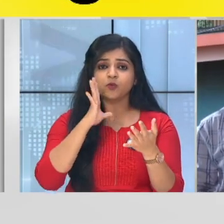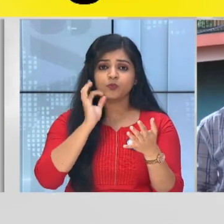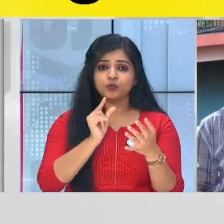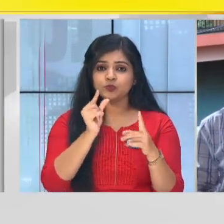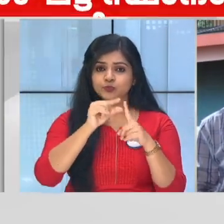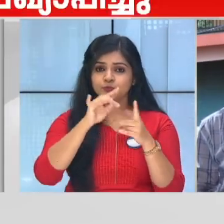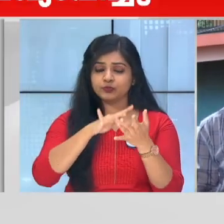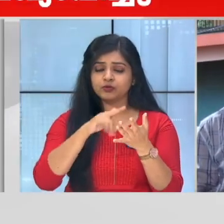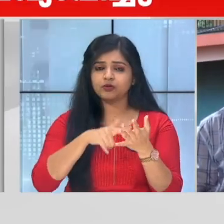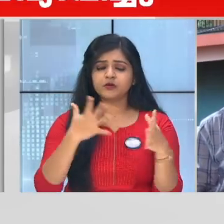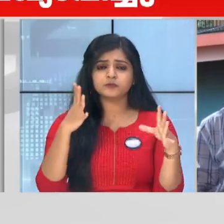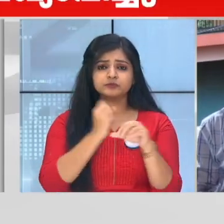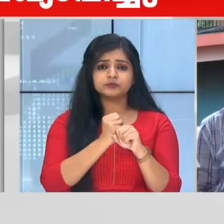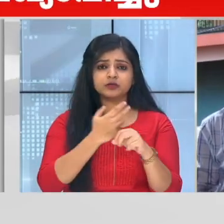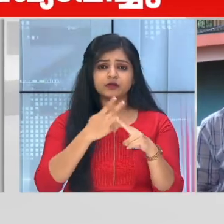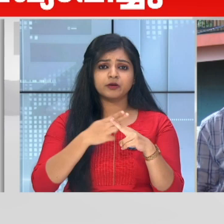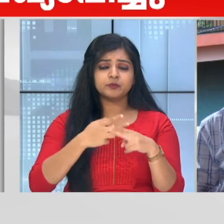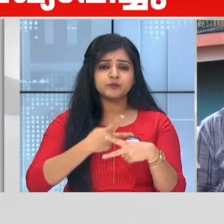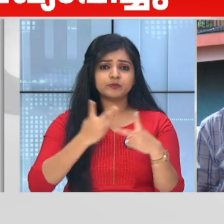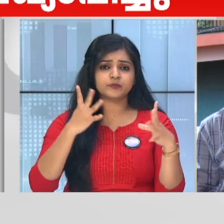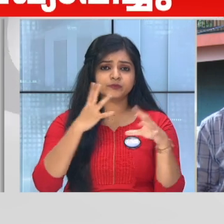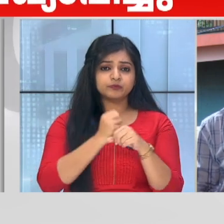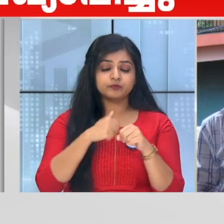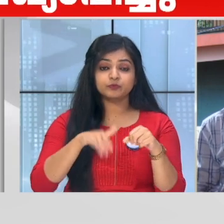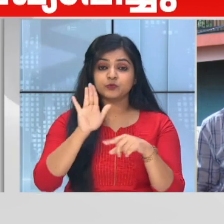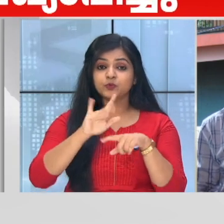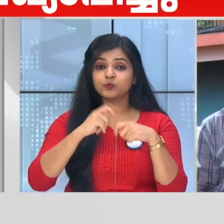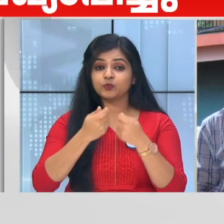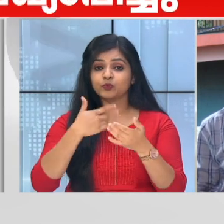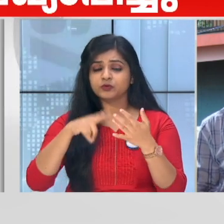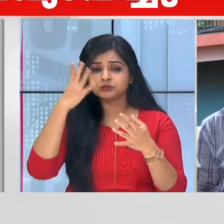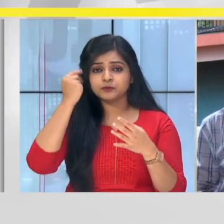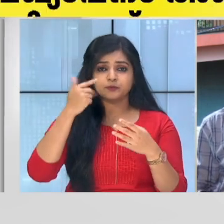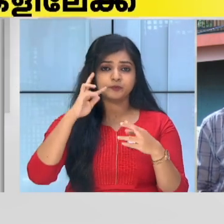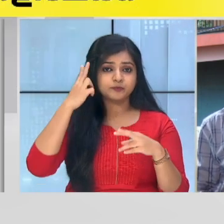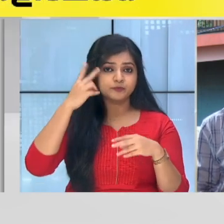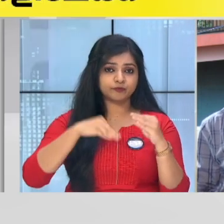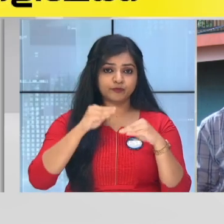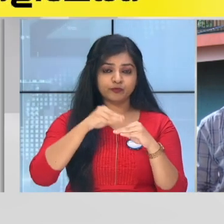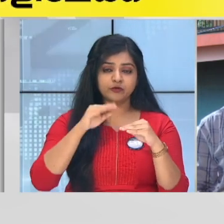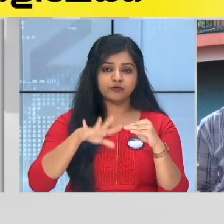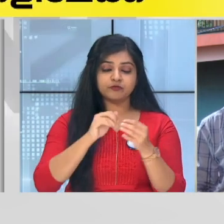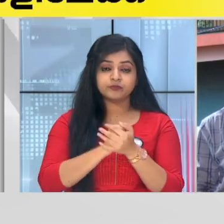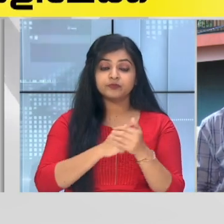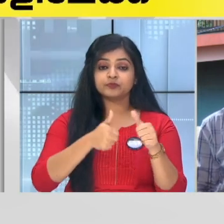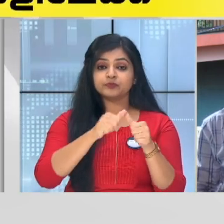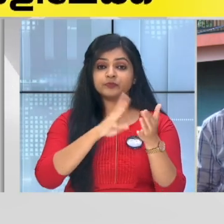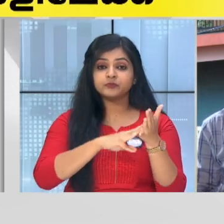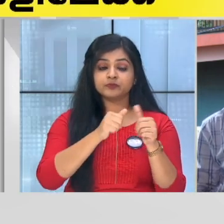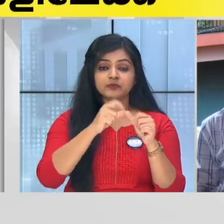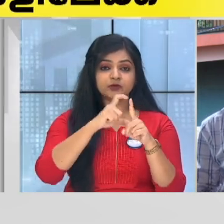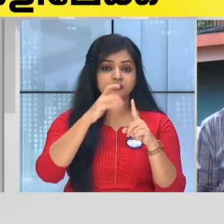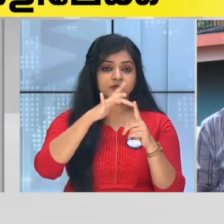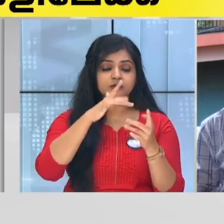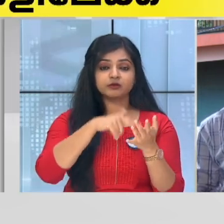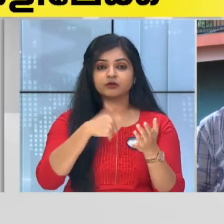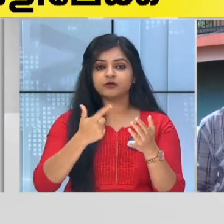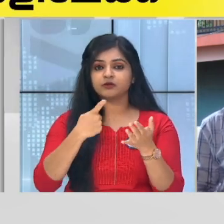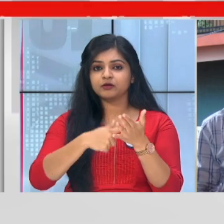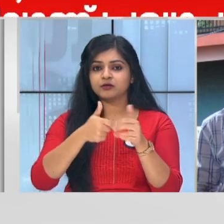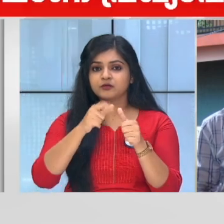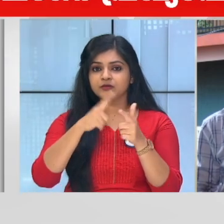ഒഴിച്ചിടുന്നതിൽ വലിയ അതൃപ്തി ഇപ്പോൾ ഒരു വിഭാഗം കോൺഗ്രസ് നേതൃത്വത്തിനിടയിലുണ്ട്. എന്തായാലും വേഗത്തിൽ തന്നെ ഈ അമേഠി, റായ്ബറേലി ഉൾപ്പെടെയുള്ള മണ്ഡലങ്ങളിലെ സ്ഥാനാർത്ഥി പ്രഖ്യാപനം